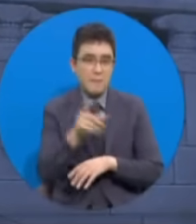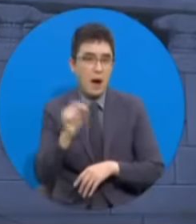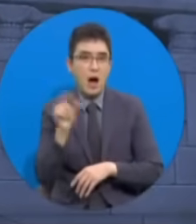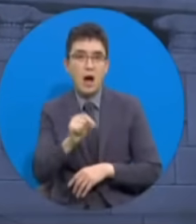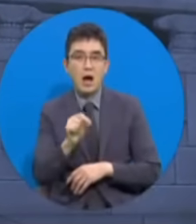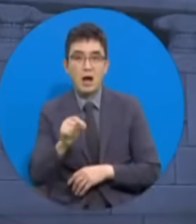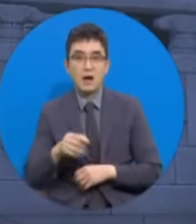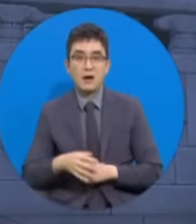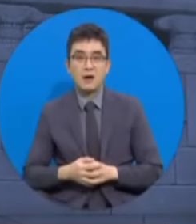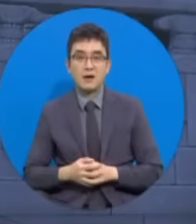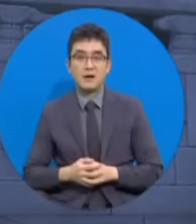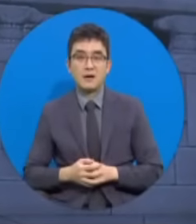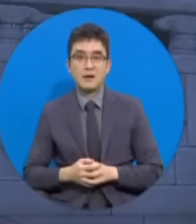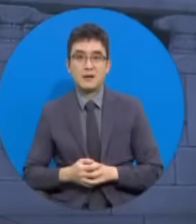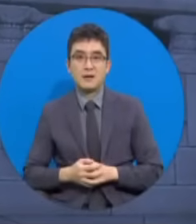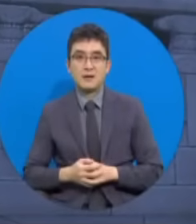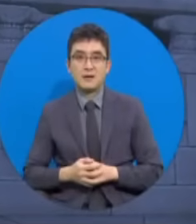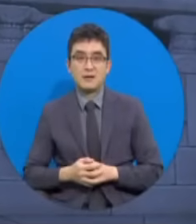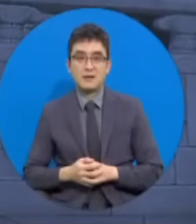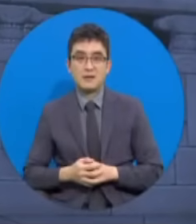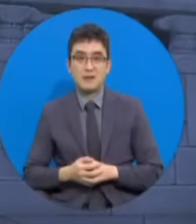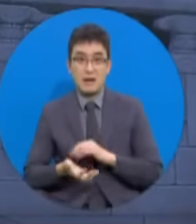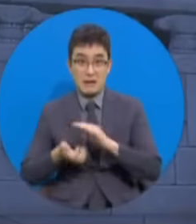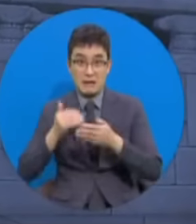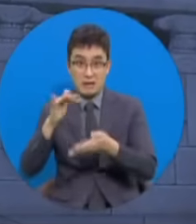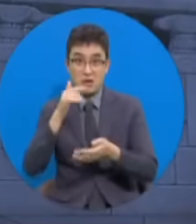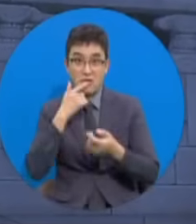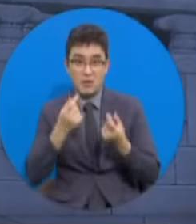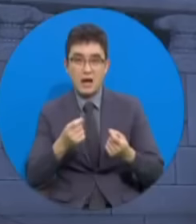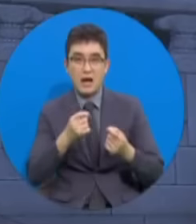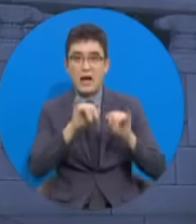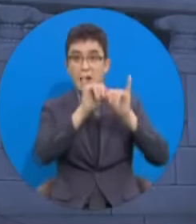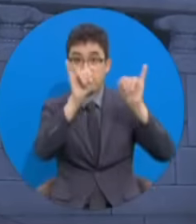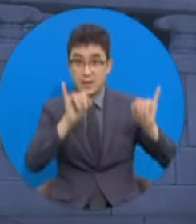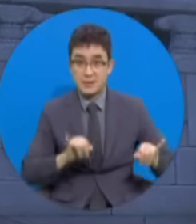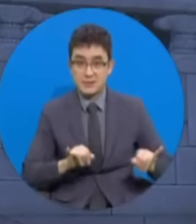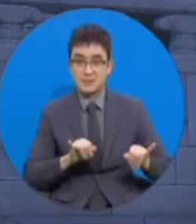예를 들어서 아까 아이패드, 네. 그리고